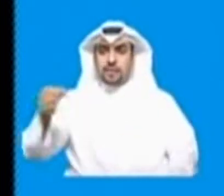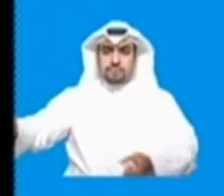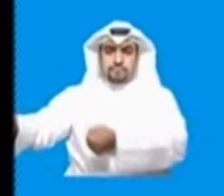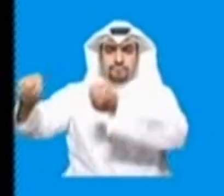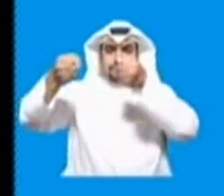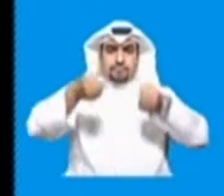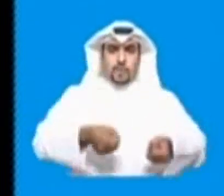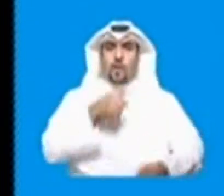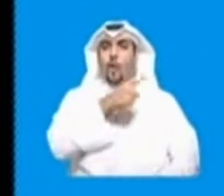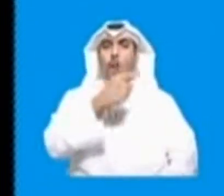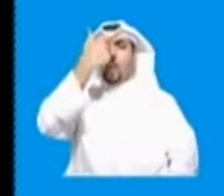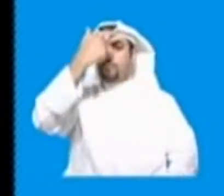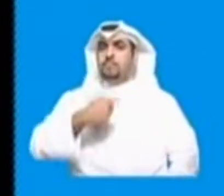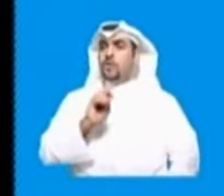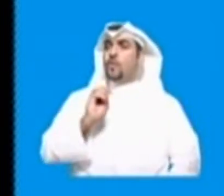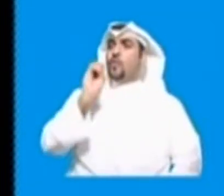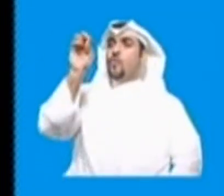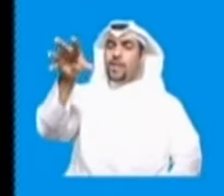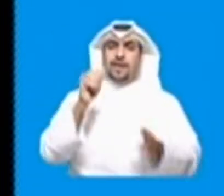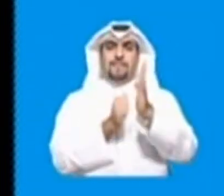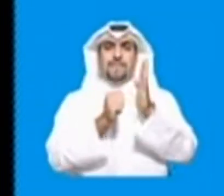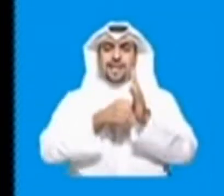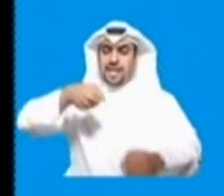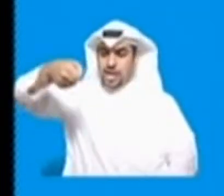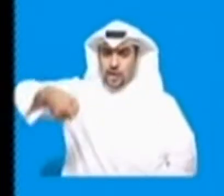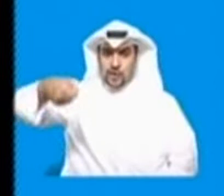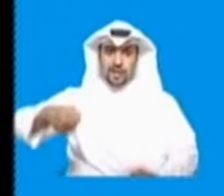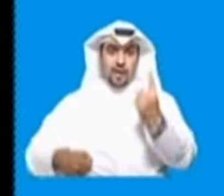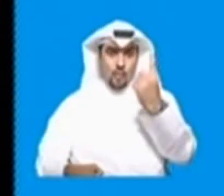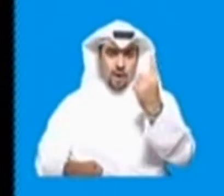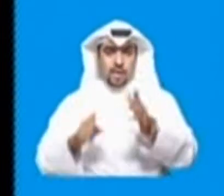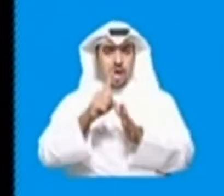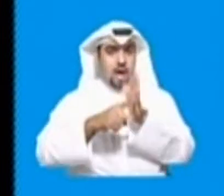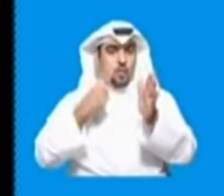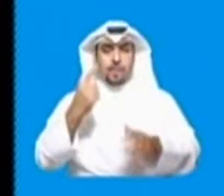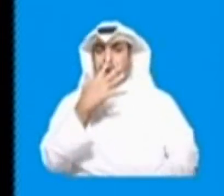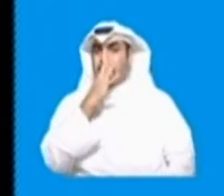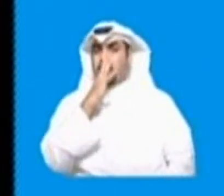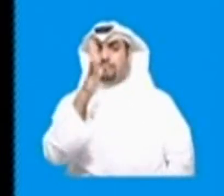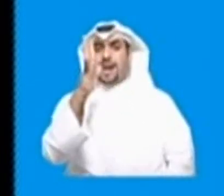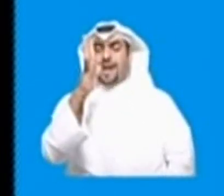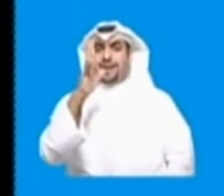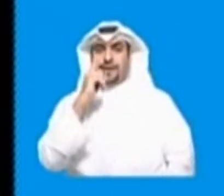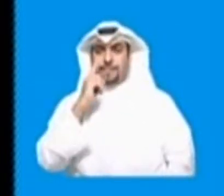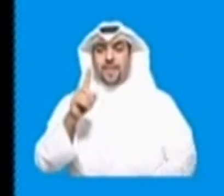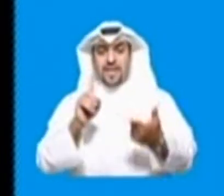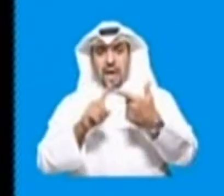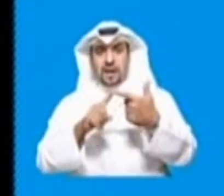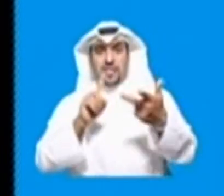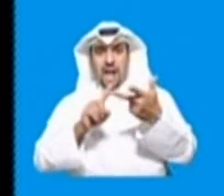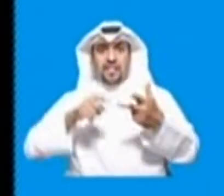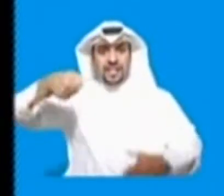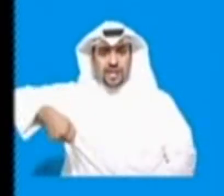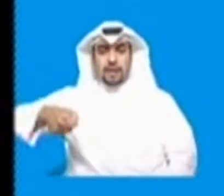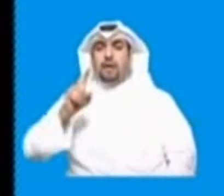للمناطق الداخلية تبلغ 5 دنانير للحقيبة الأولى، وأي زيادة عن ذلك ستبلغ دينارا واحدا. أما